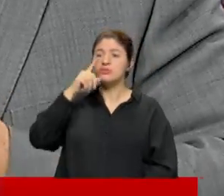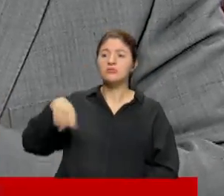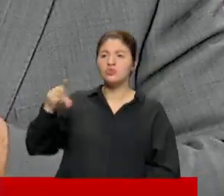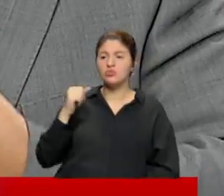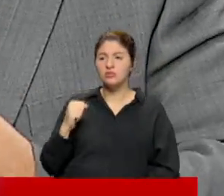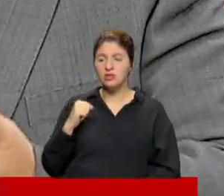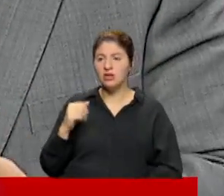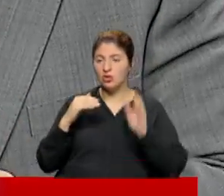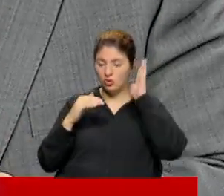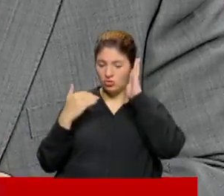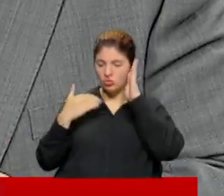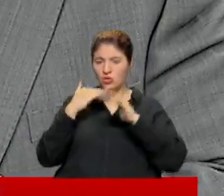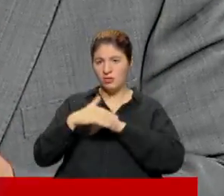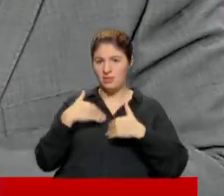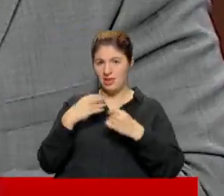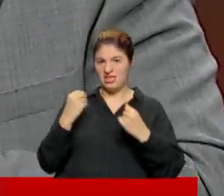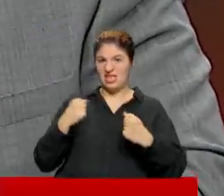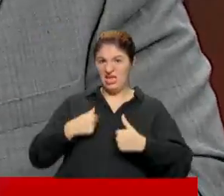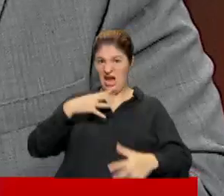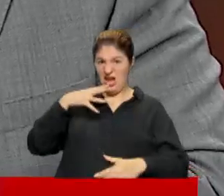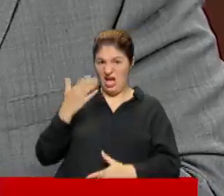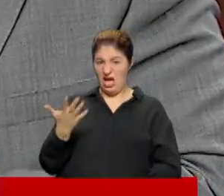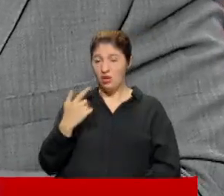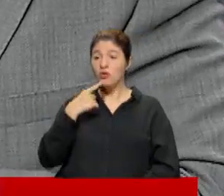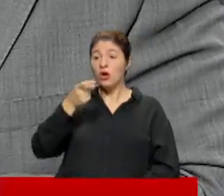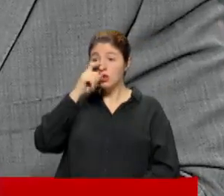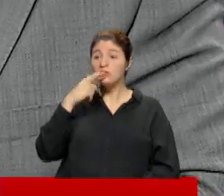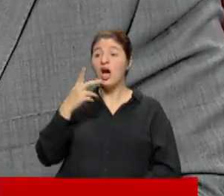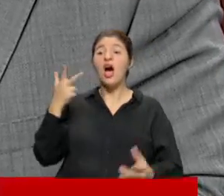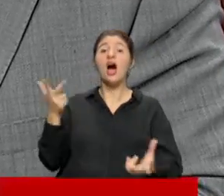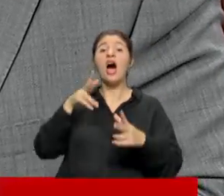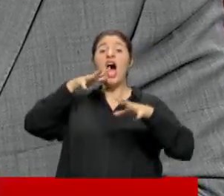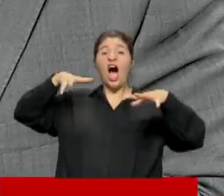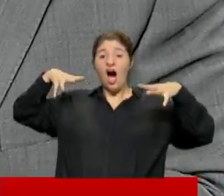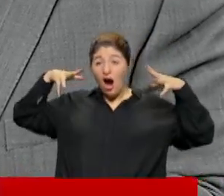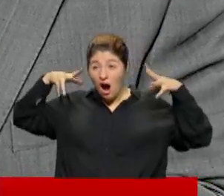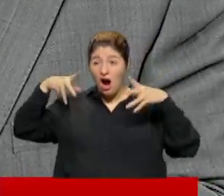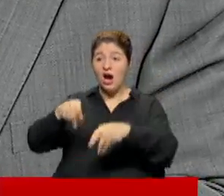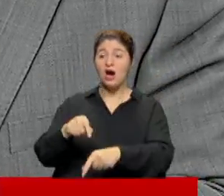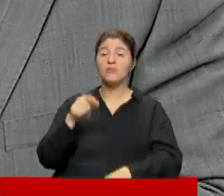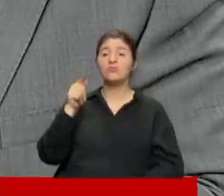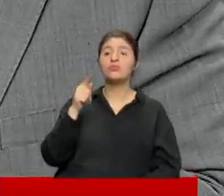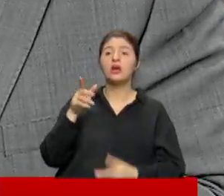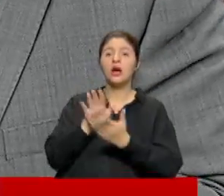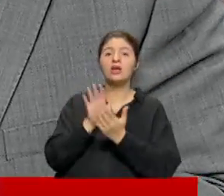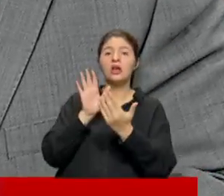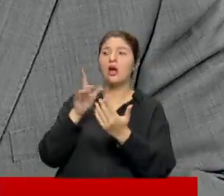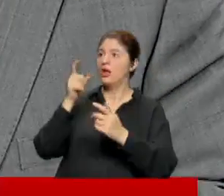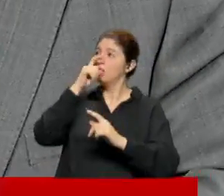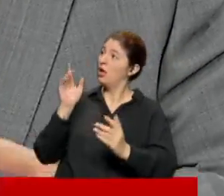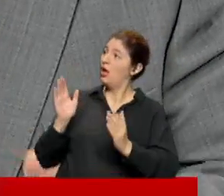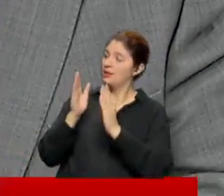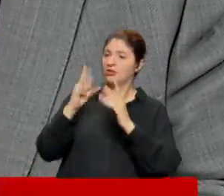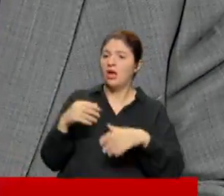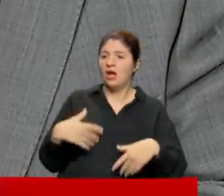sert millet bana çok sert diyor ya reisi bir görseler Reis yeri göğü yıkıyor bunlara Bunlar reisin karşısında tir tir titriyorlar öyle